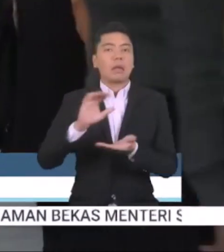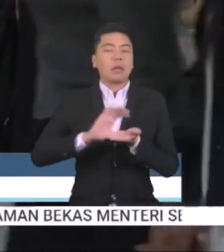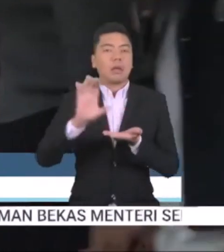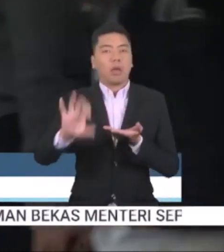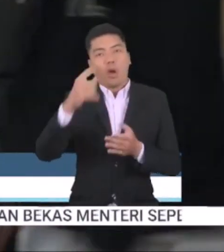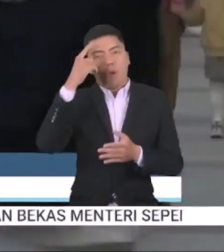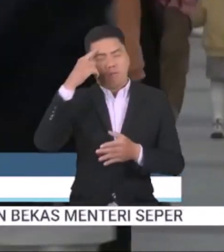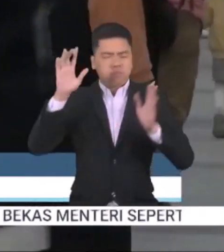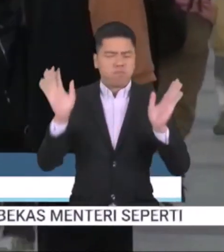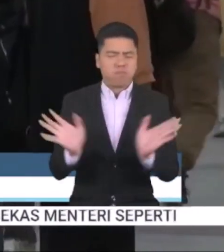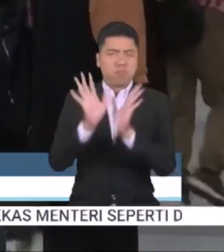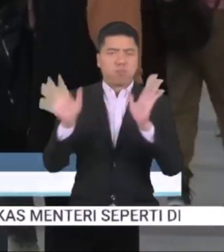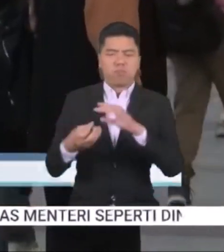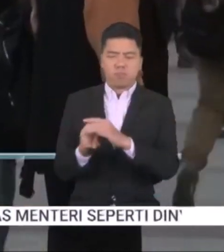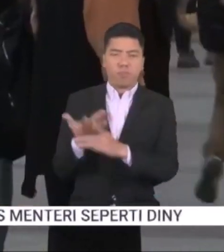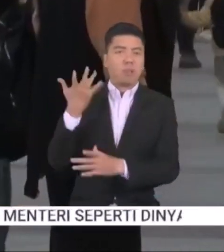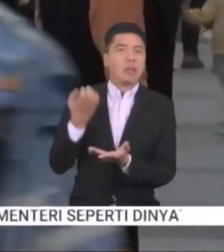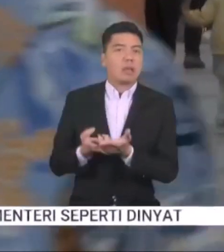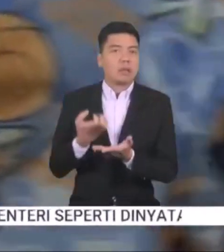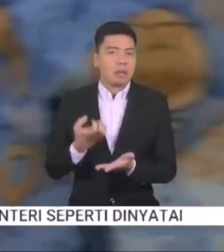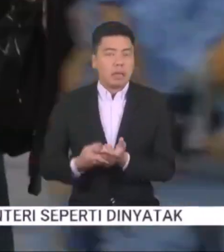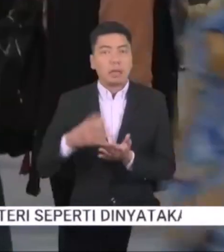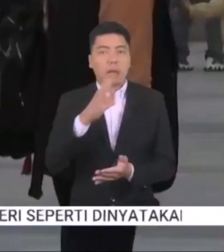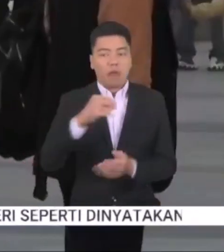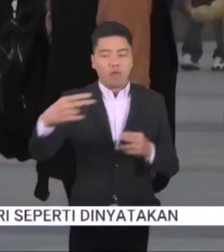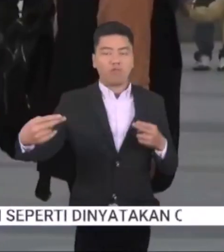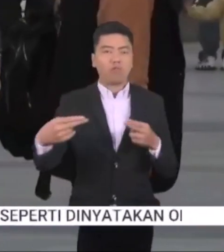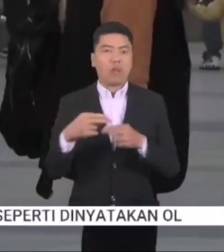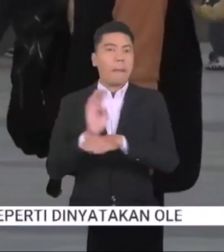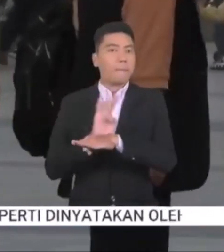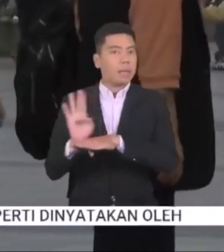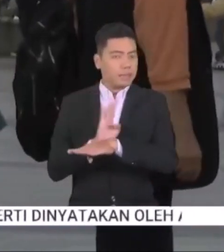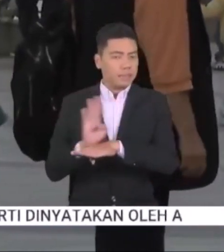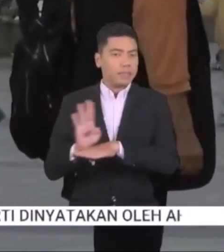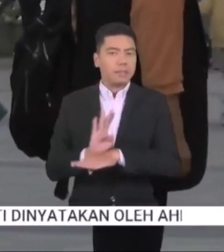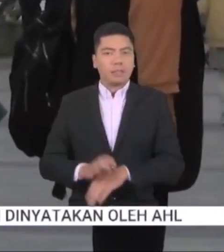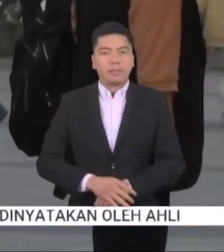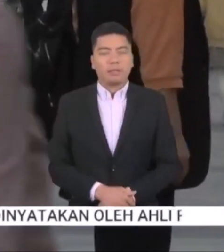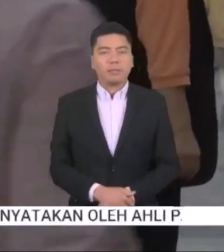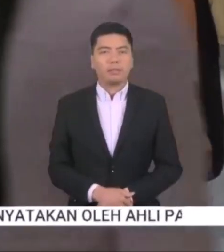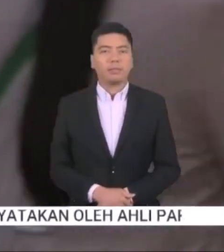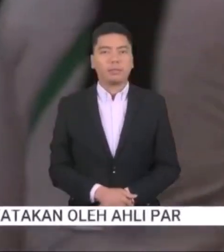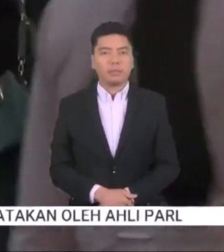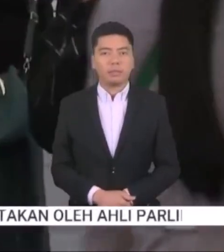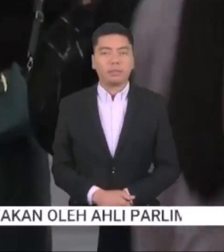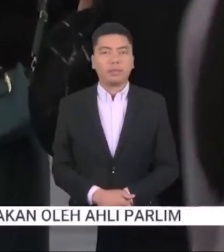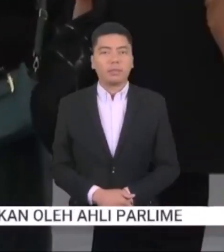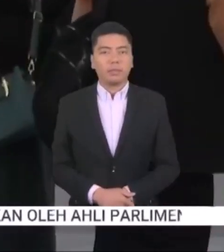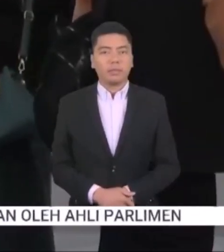pelaburan bagi merancangkan perkembangan ekonomi dan hubungan dagang antara negara.